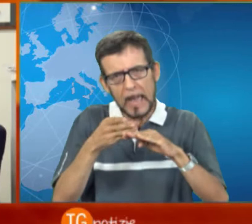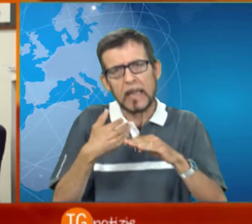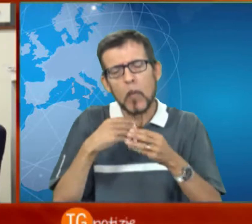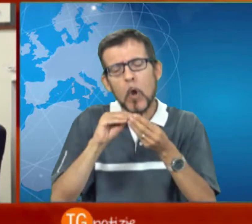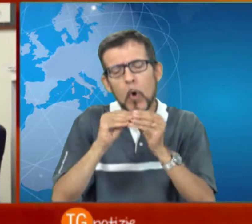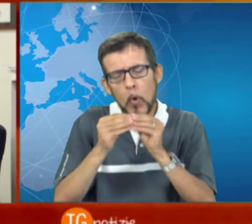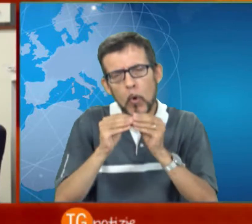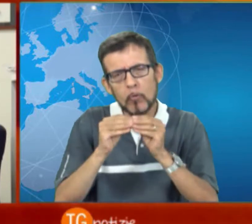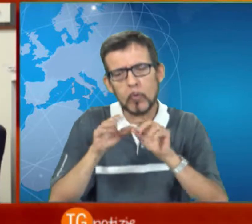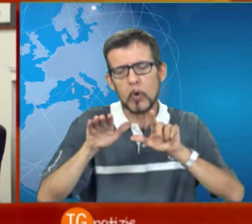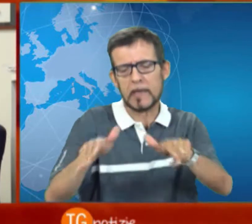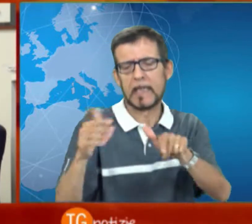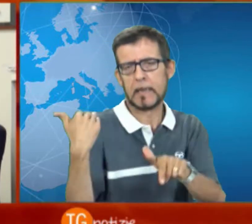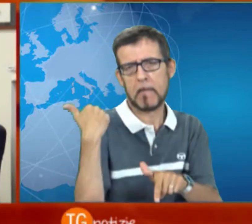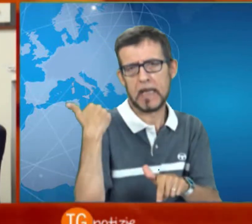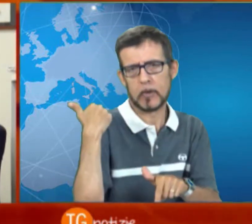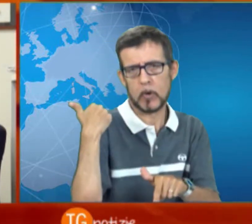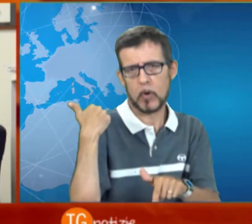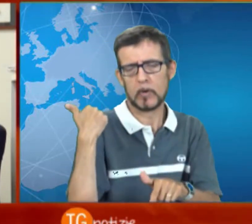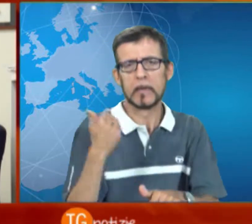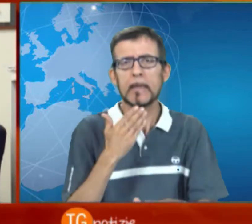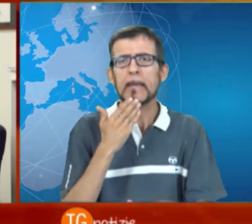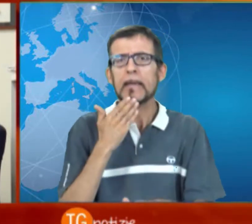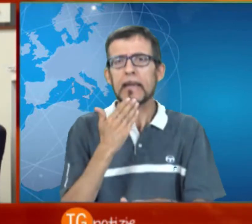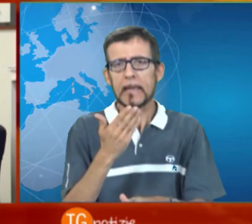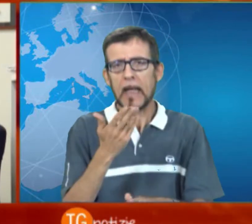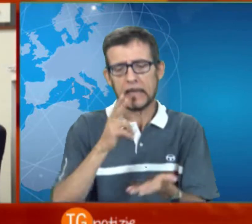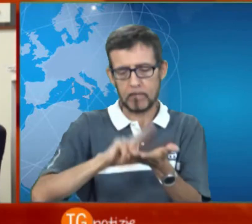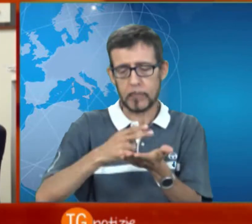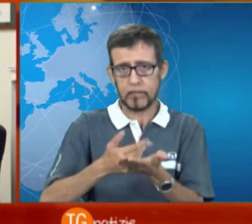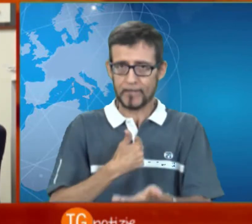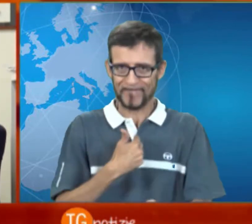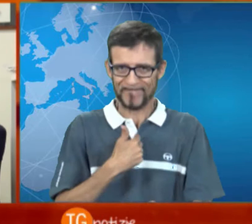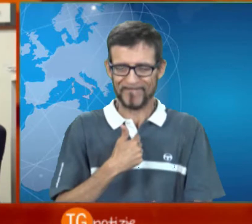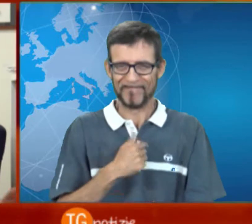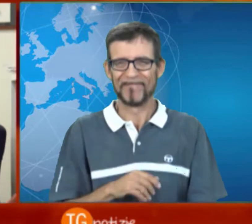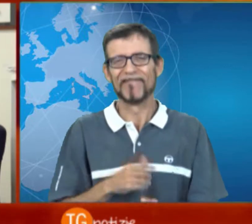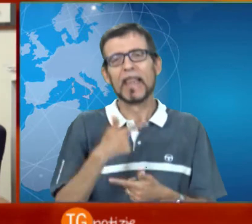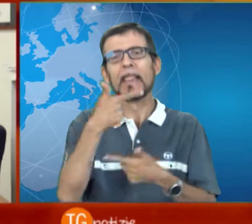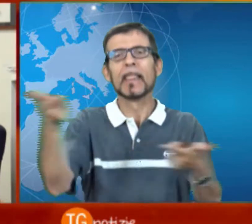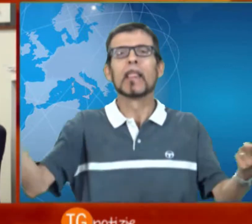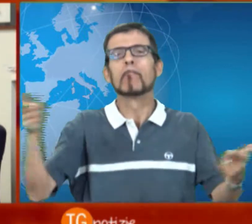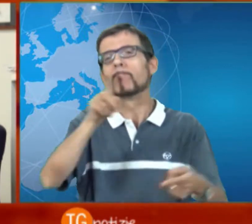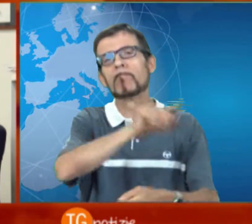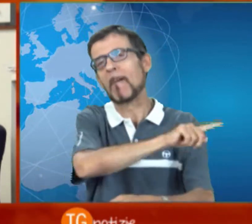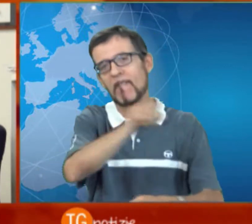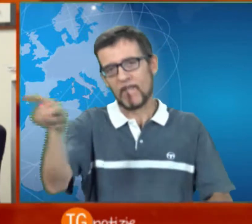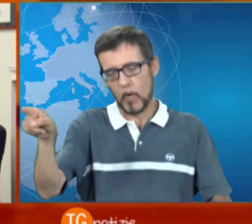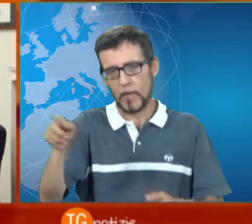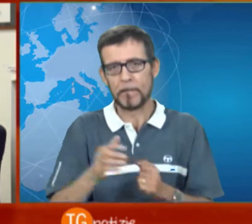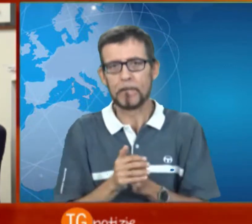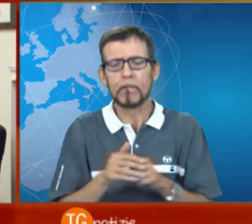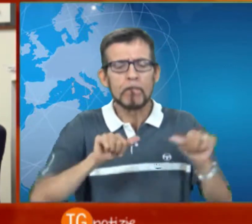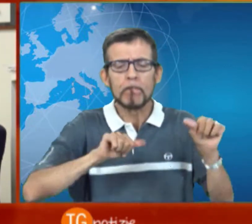abbiamo costruito durante la settimana, grazie alla traduzione per non udenti, la mettiamo a disposizione veramente di tutti.